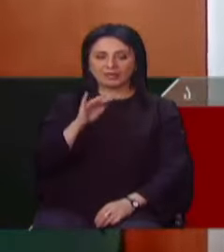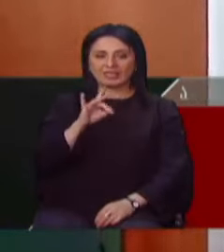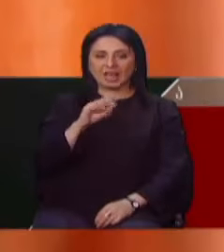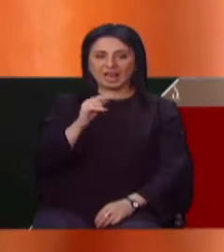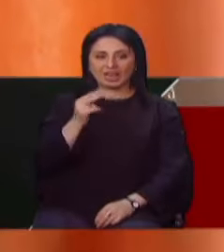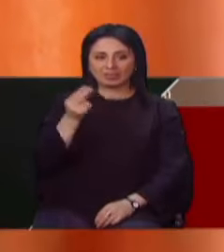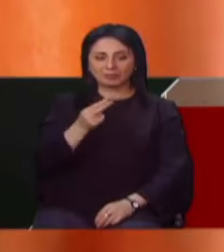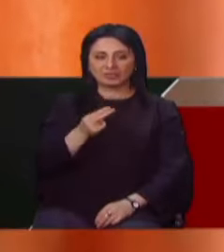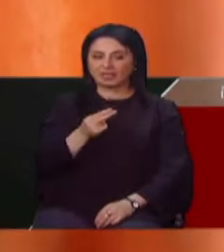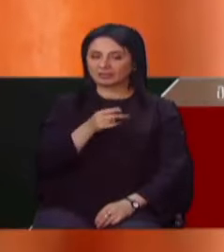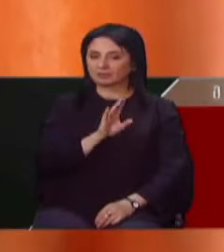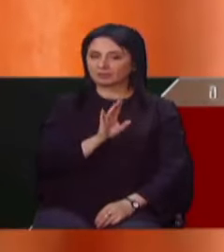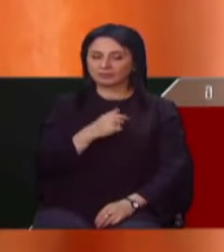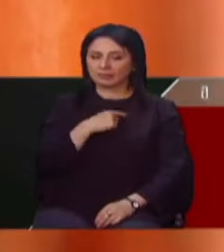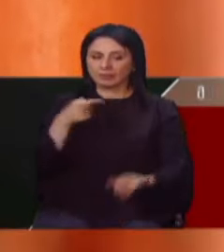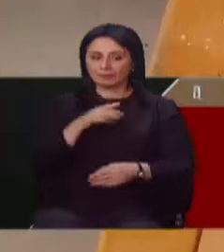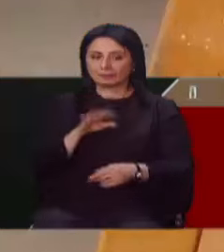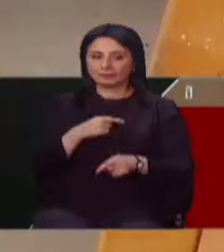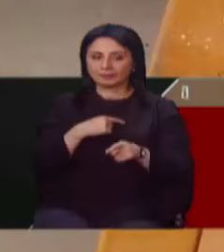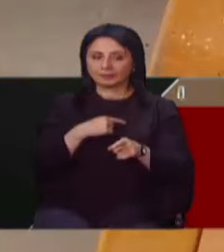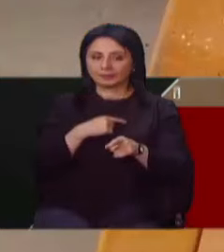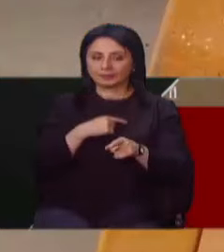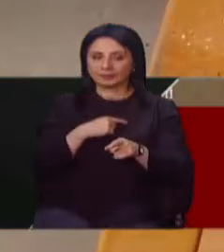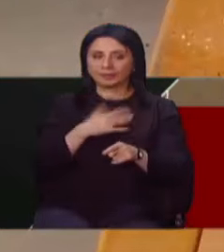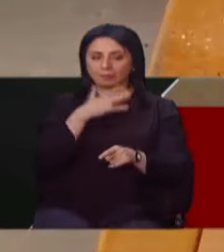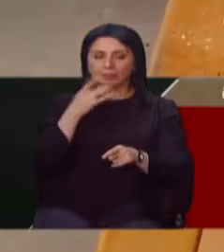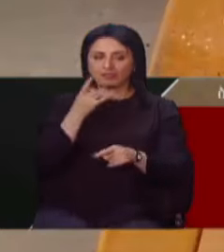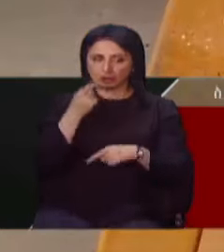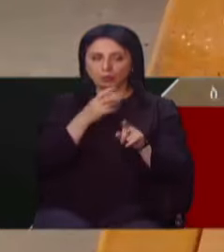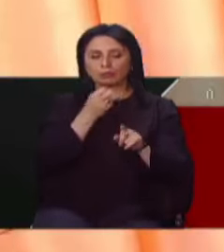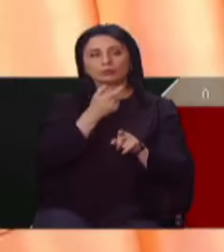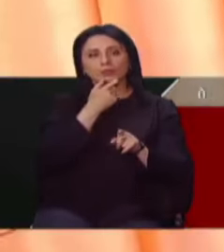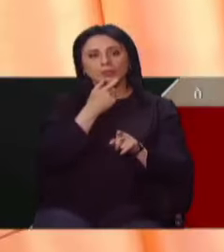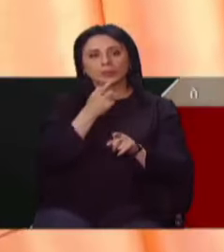დასახატად მზად არ აღმოჩნდა და ამ სრულყოფილ ძეგლს ბევრჯერ დაუბრუნდება.